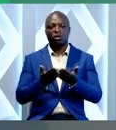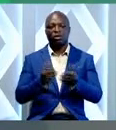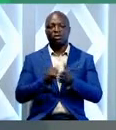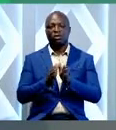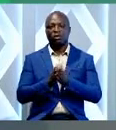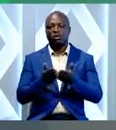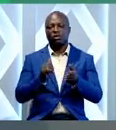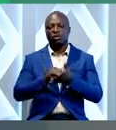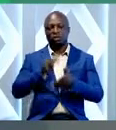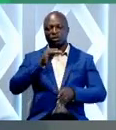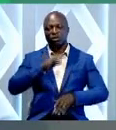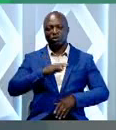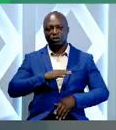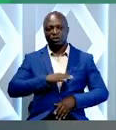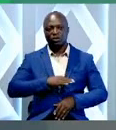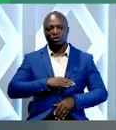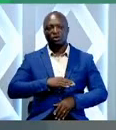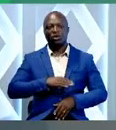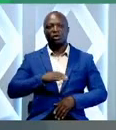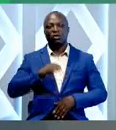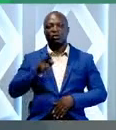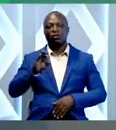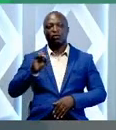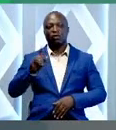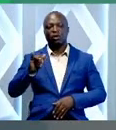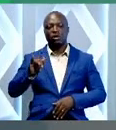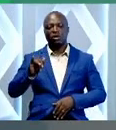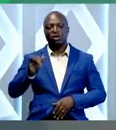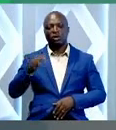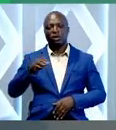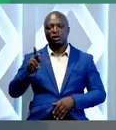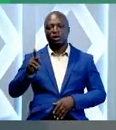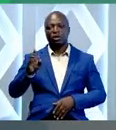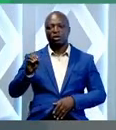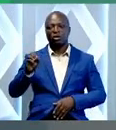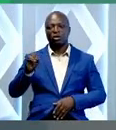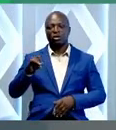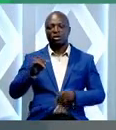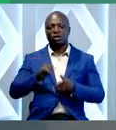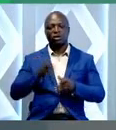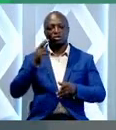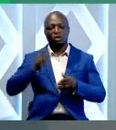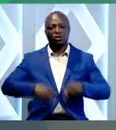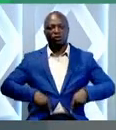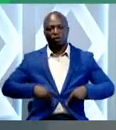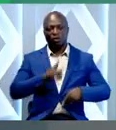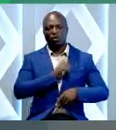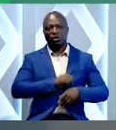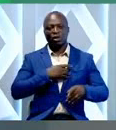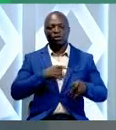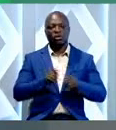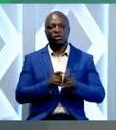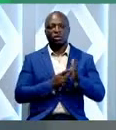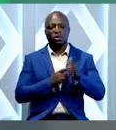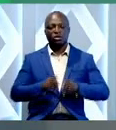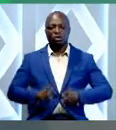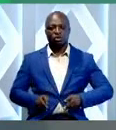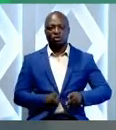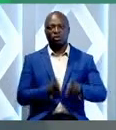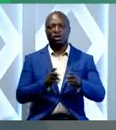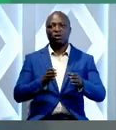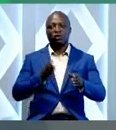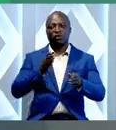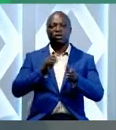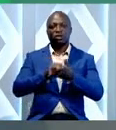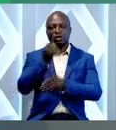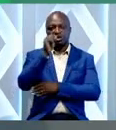de Christian Enyonam Folie Kossi, l'histoire de vie d'un Togolais qui a su frayer son chemin vers les